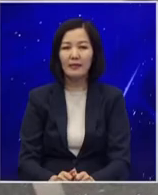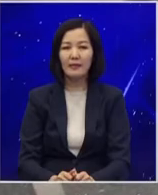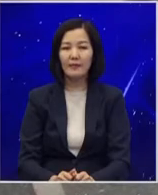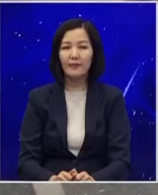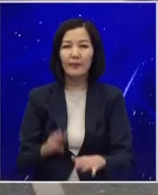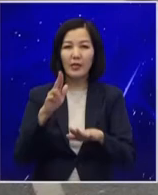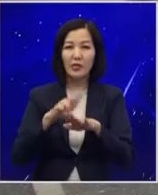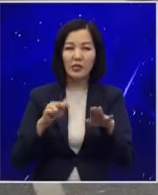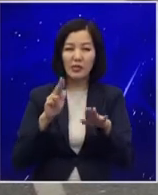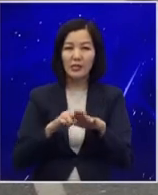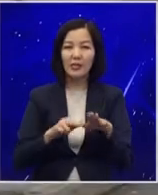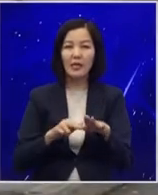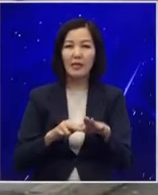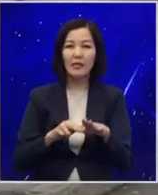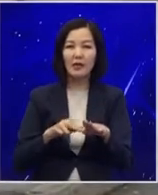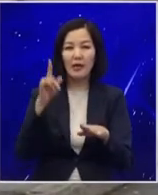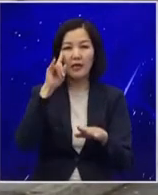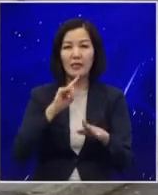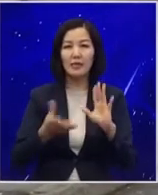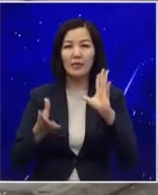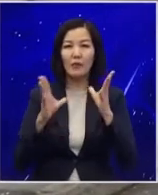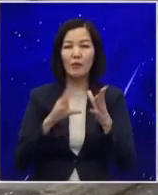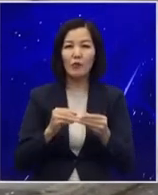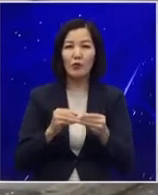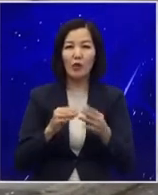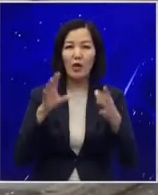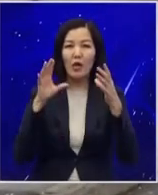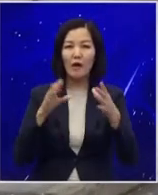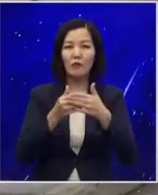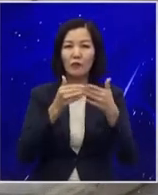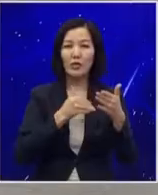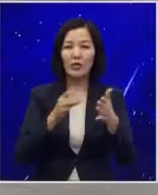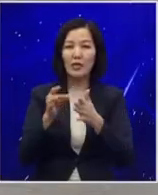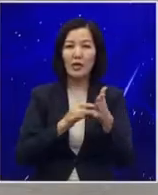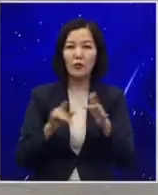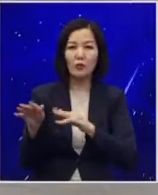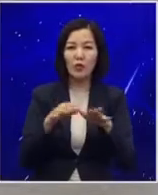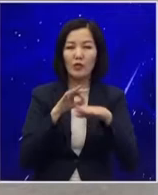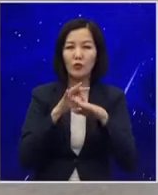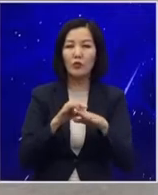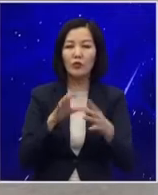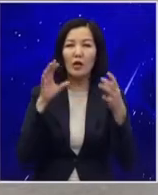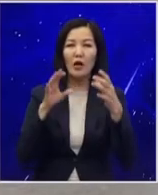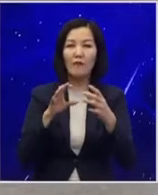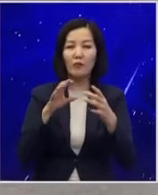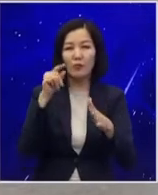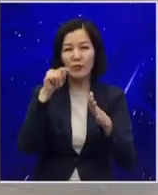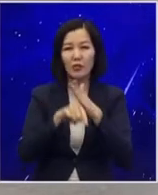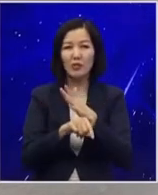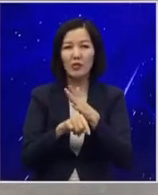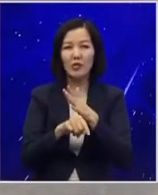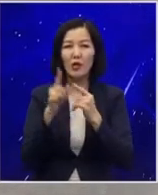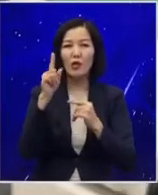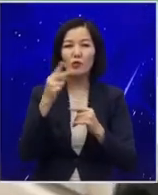Ішкі істер министрлігі ел аумағында кең ауқымда автобус жедел алдын алу шарасын өткізді. Шара нәтижесінде автобус парктерінің